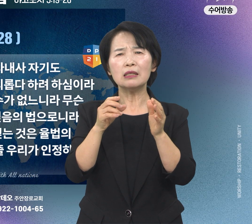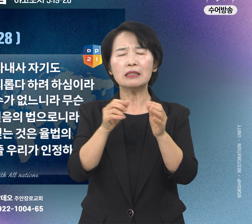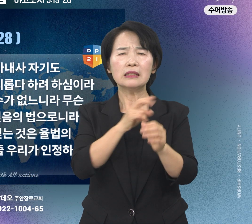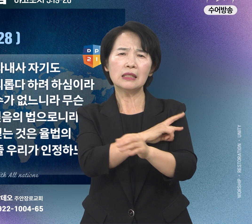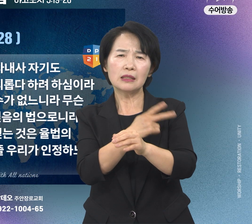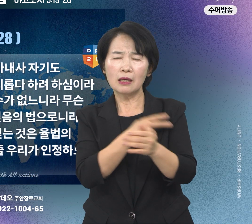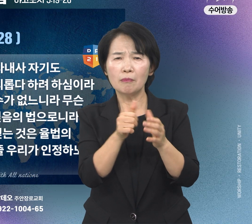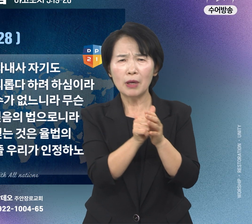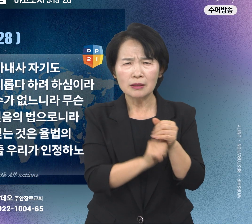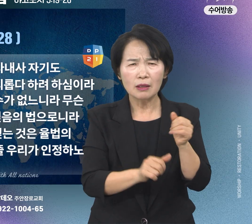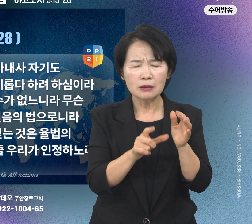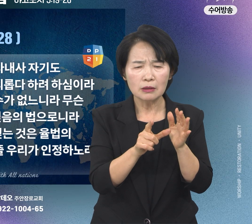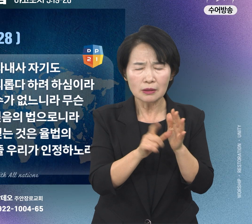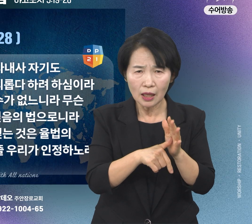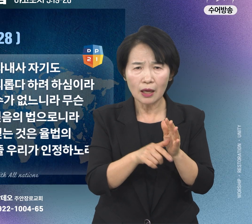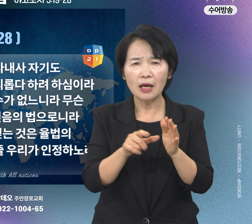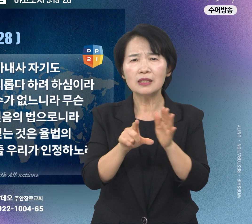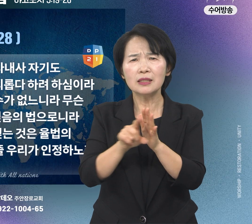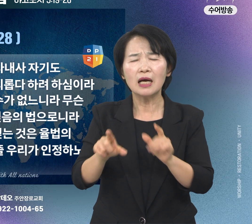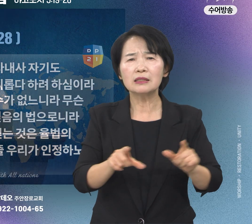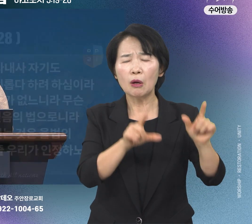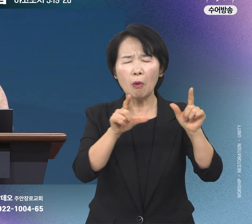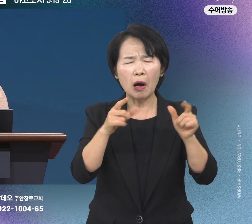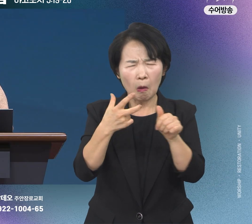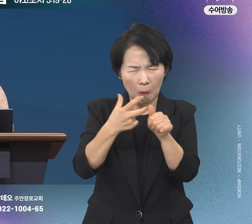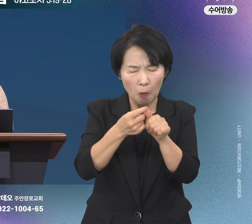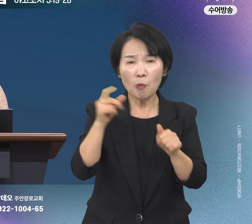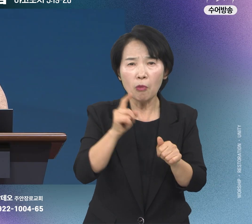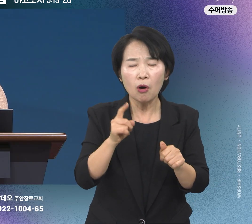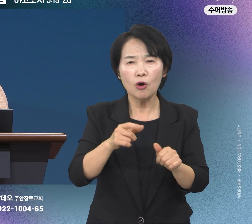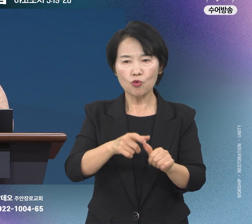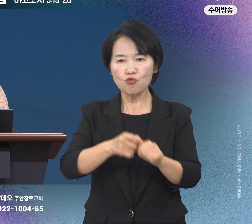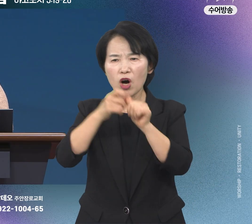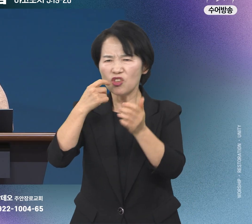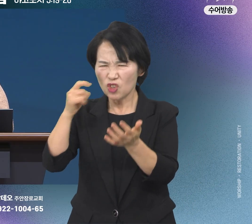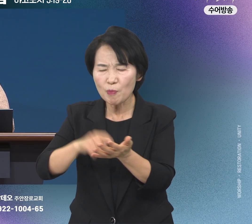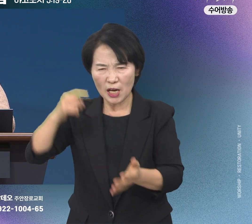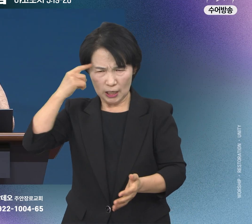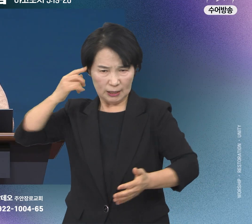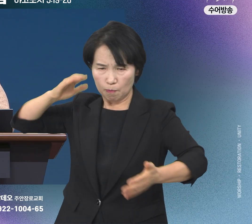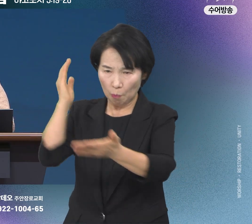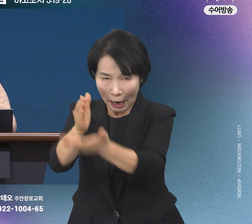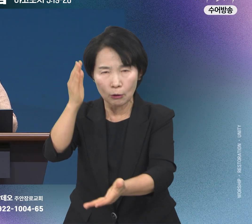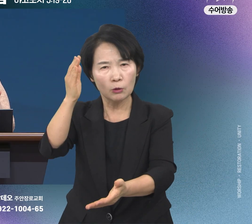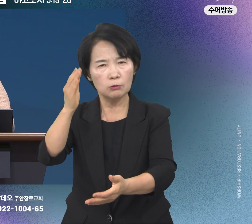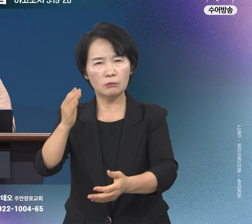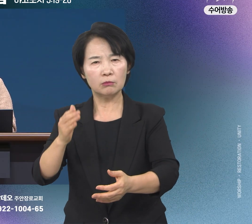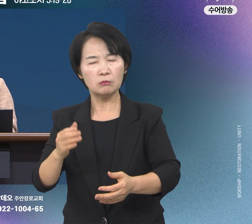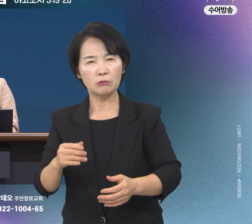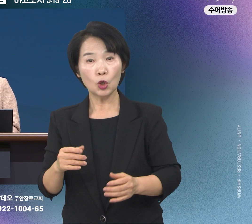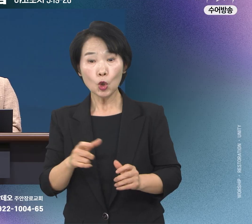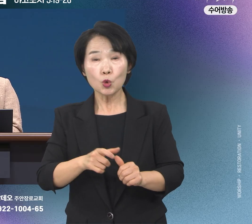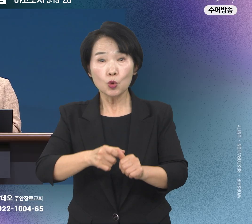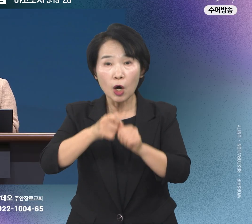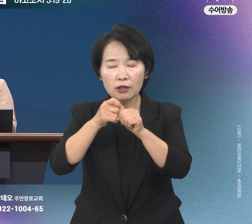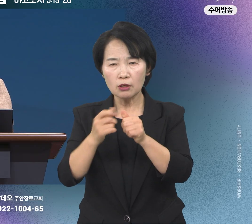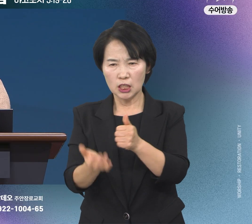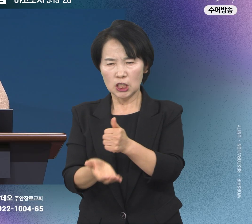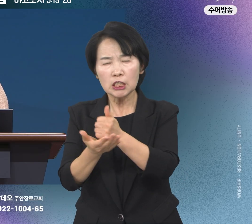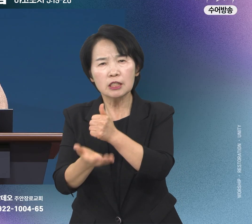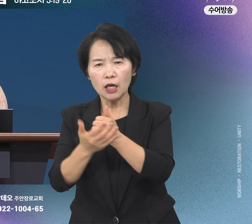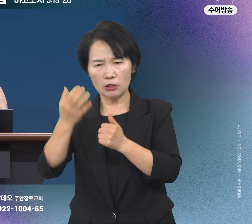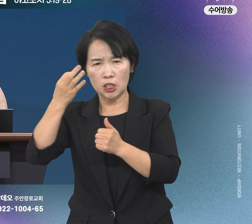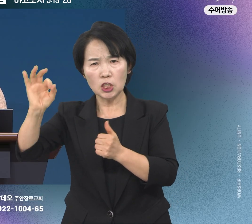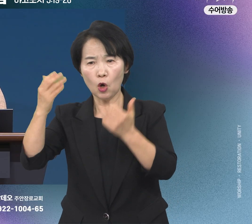떠오르는 거예요. 구원 쉽게 얻을 생각하지 말고 네 구원이 하나님 앞에서 인정받고 칭찬받으려면